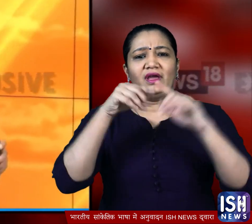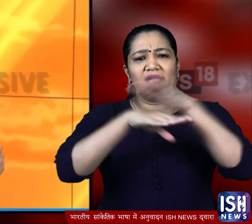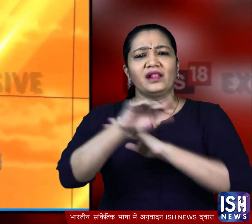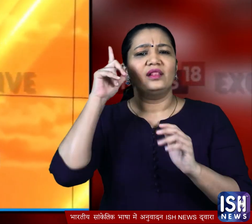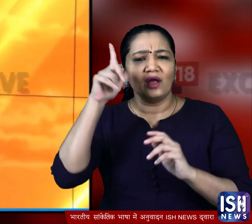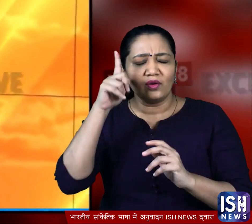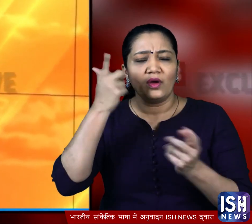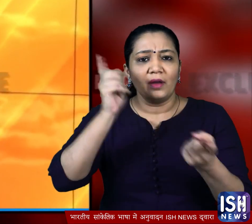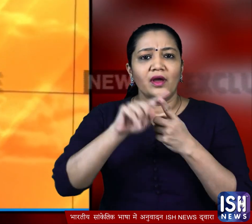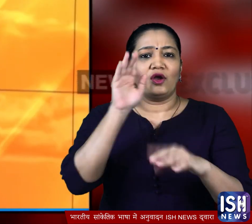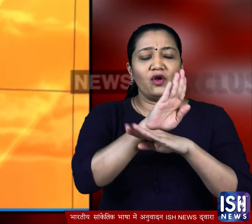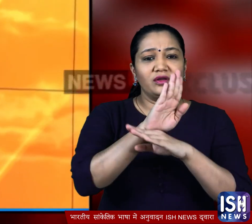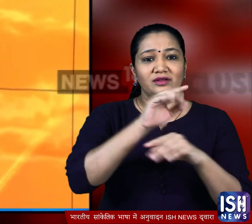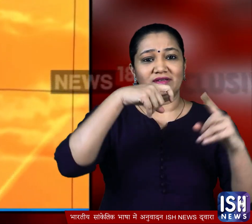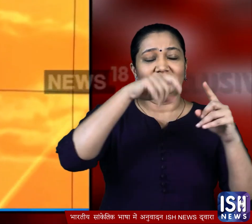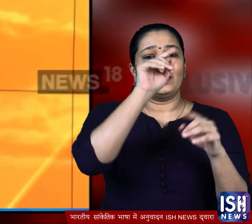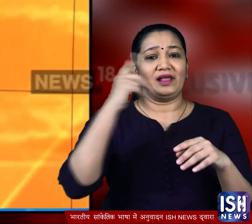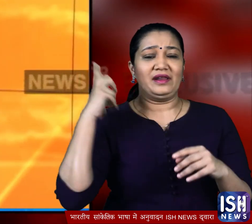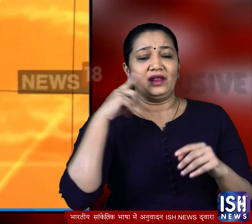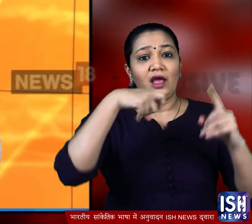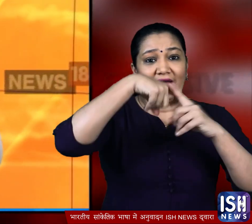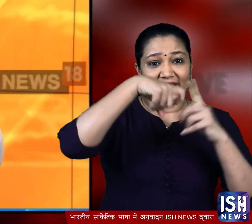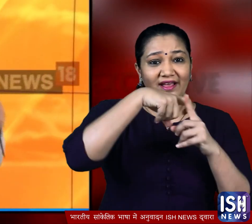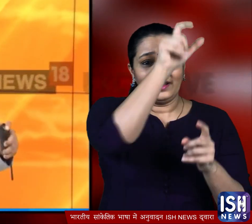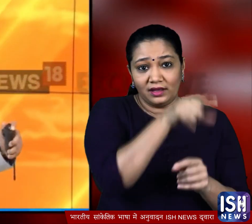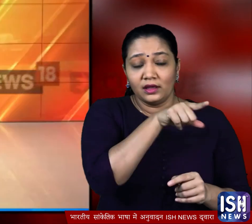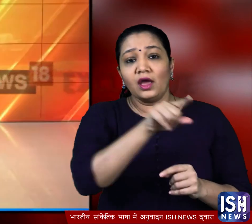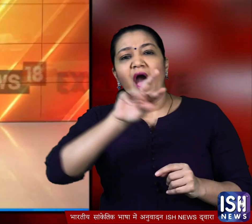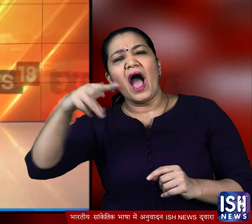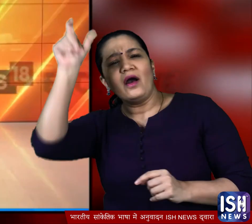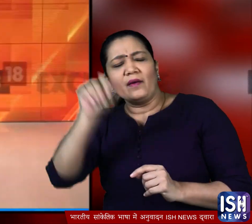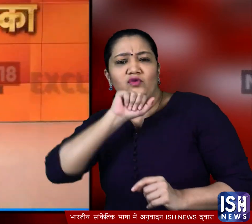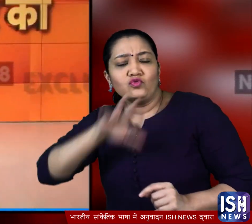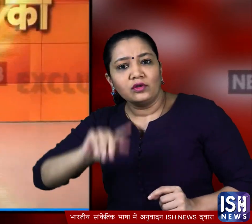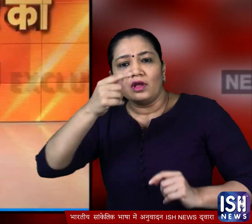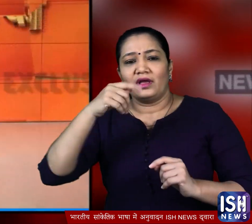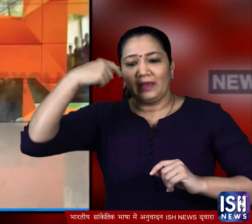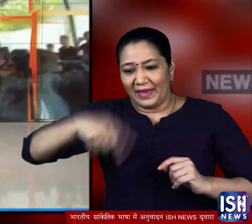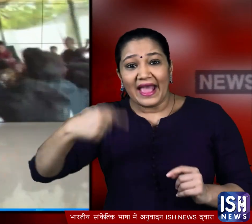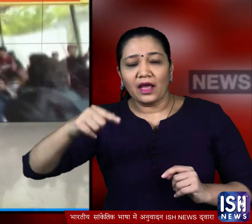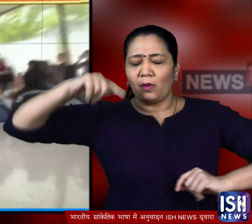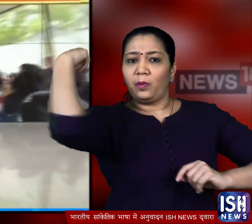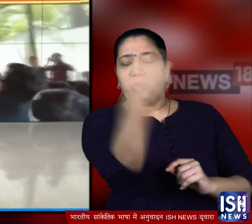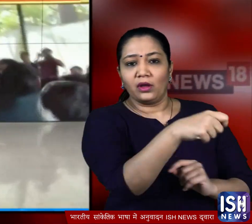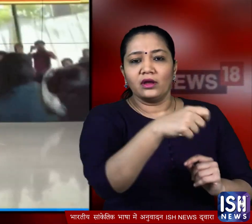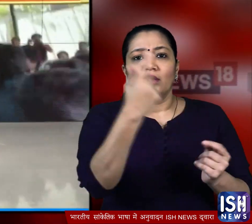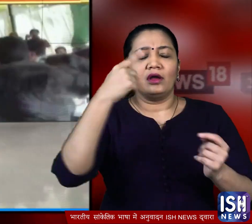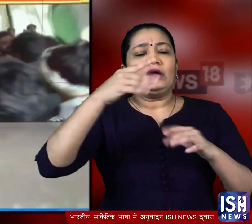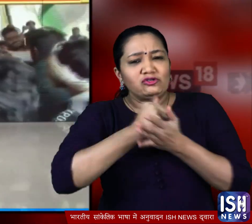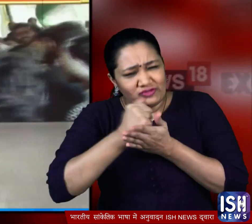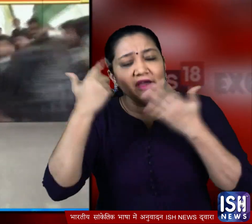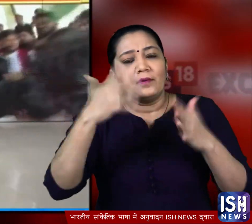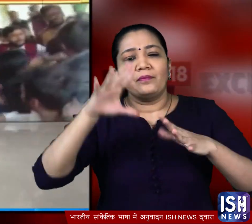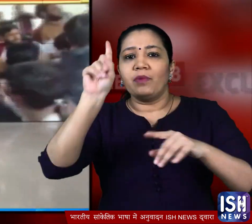यूपी के लखनऊ में कांग्रेस नेता कन्हैया कुमार पर एक युवक ने स्याही फेंकने की कोशिश की, लेकिन वहां मौजूद कांग्रेस कार्यकर्ताओं